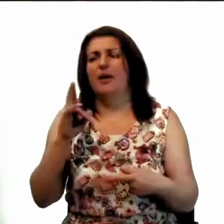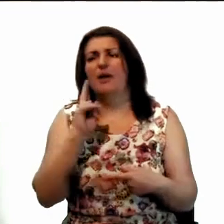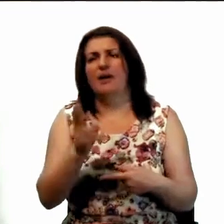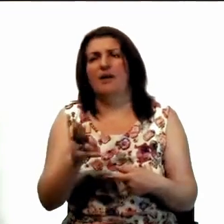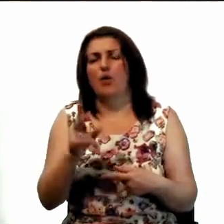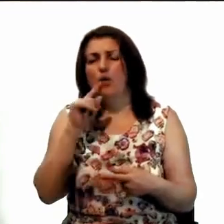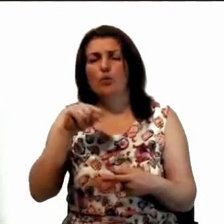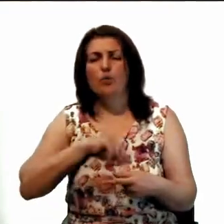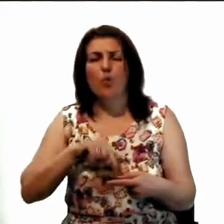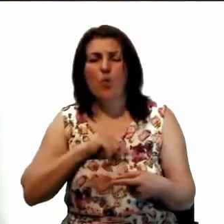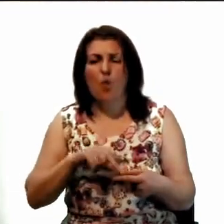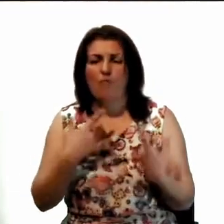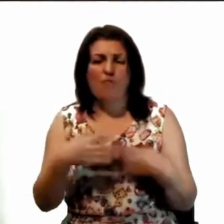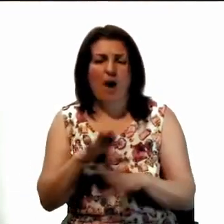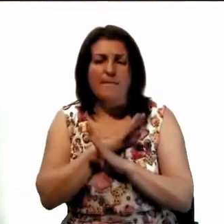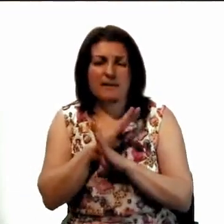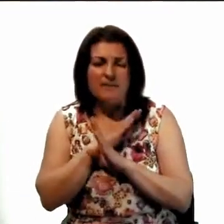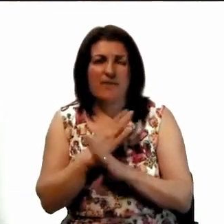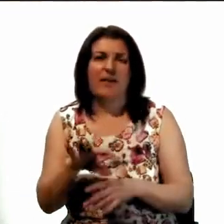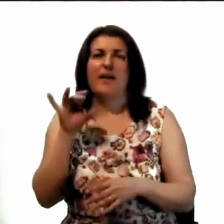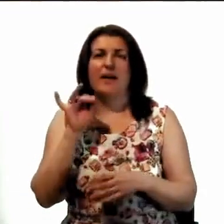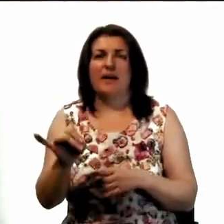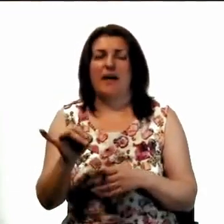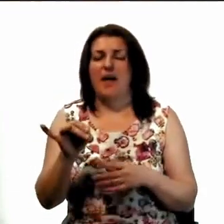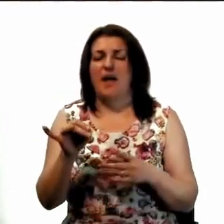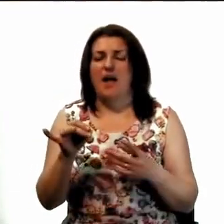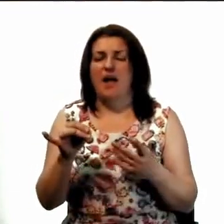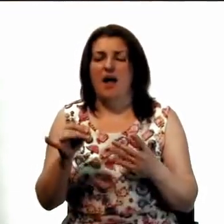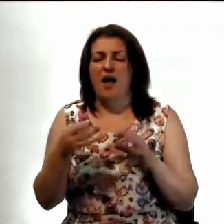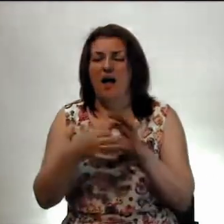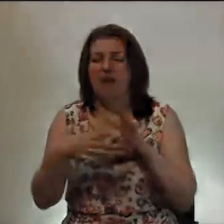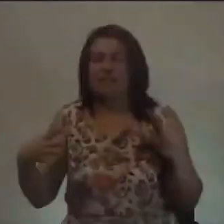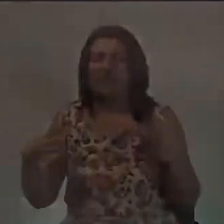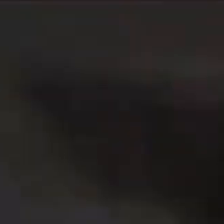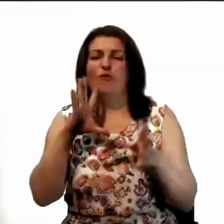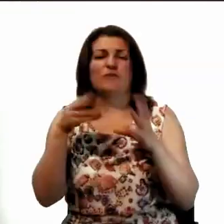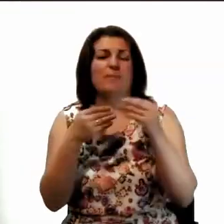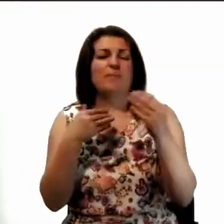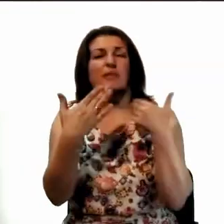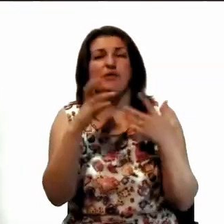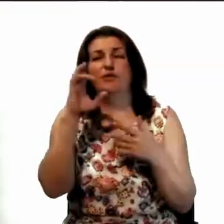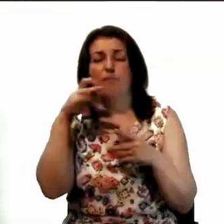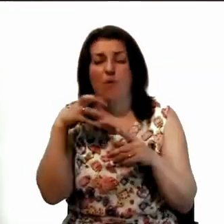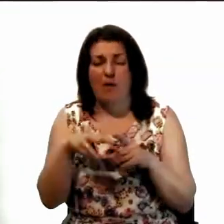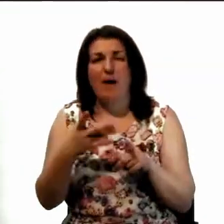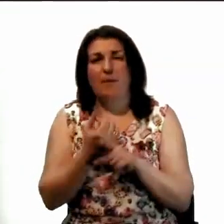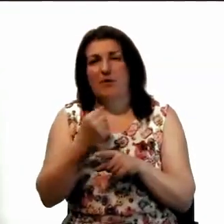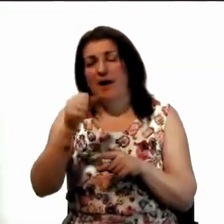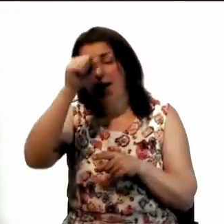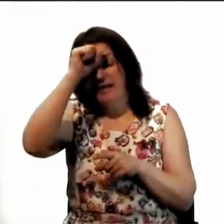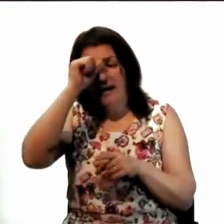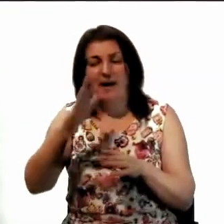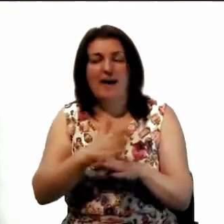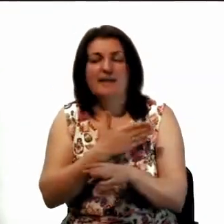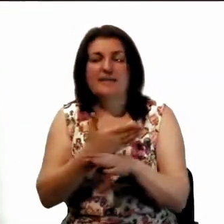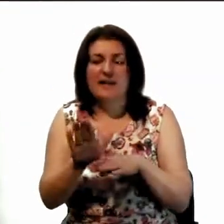к духовному омертвлению и разрыву взаимоотношений с Богом. Грех разделяет человека